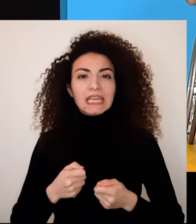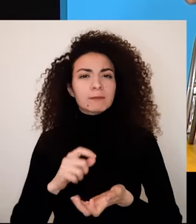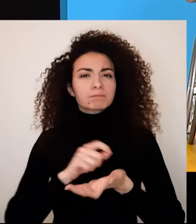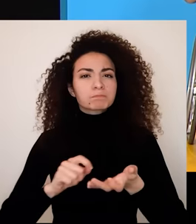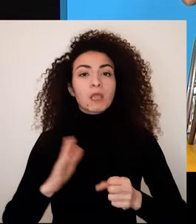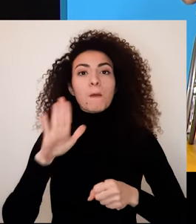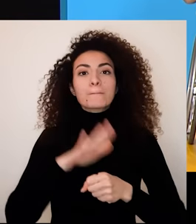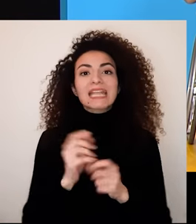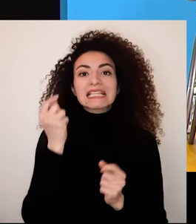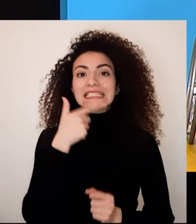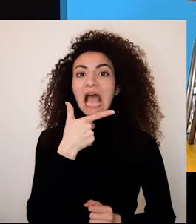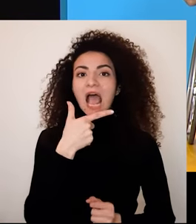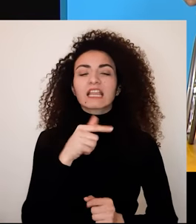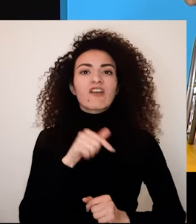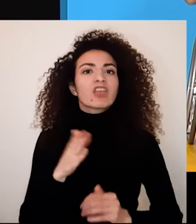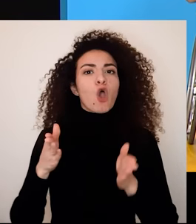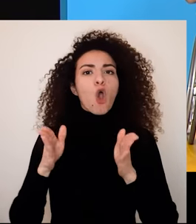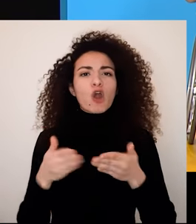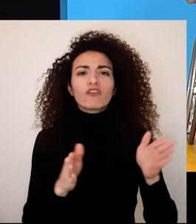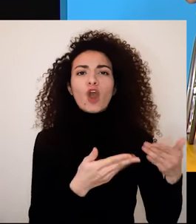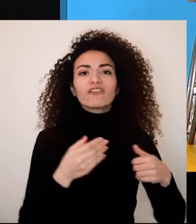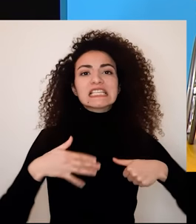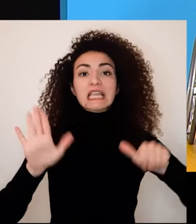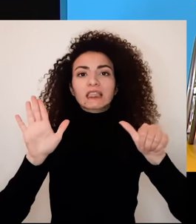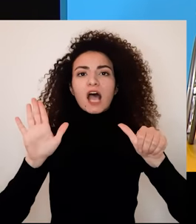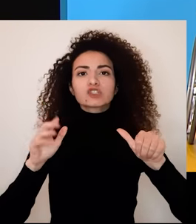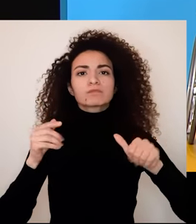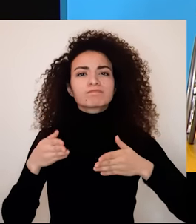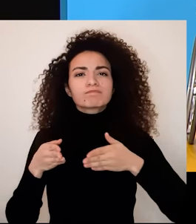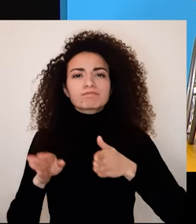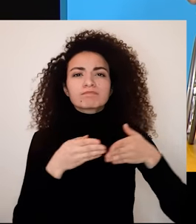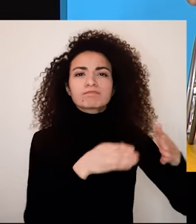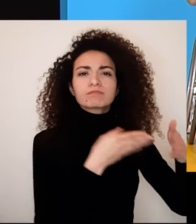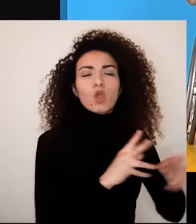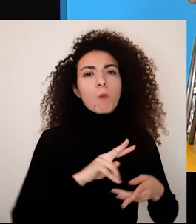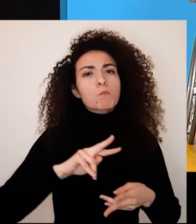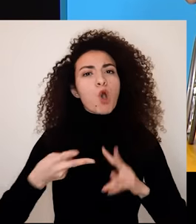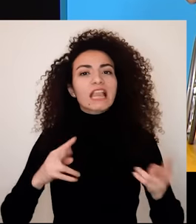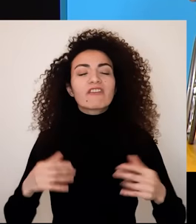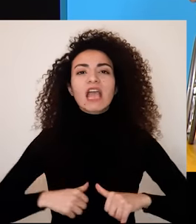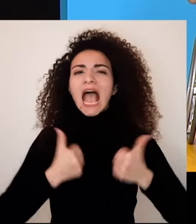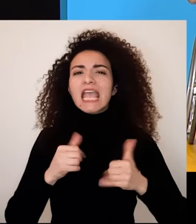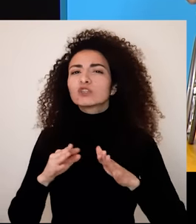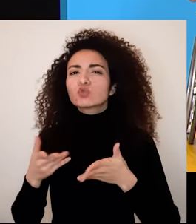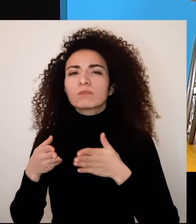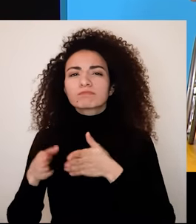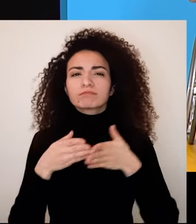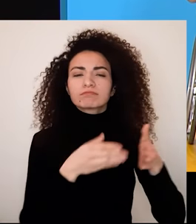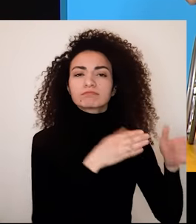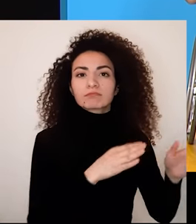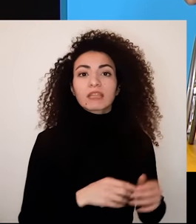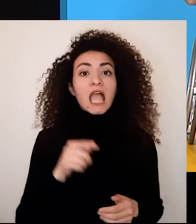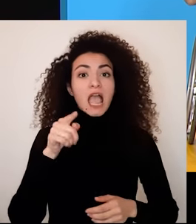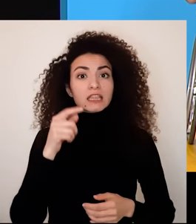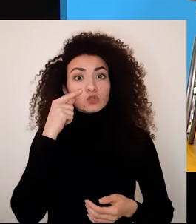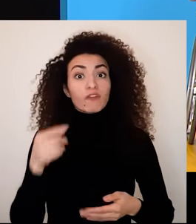السعادة اللي بيظهر فيه 16 غرفة وكل غرفة بتنظل مجال من مجالات الحياة بيسمح لي كالتمرين إن تدركي أي